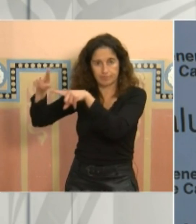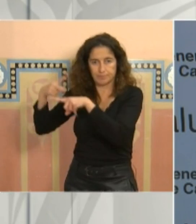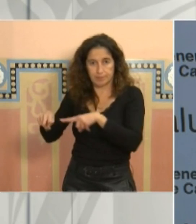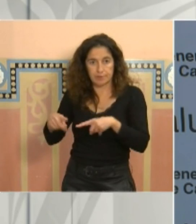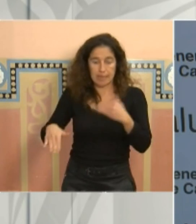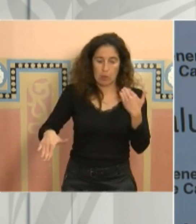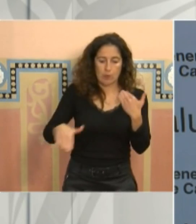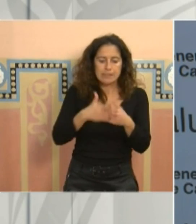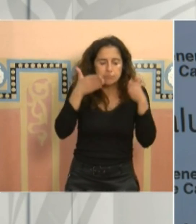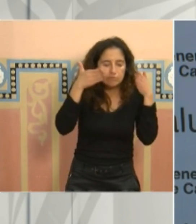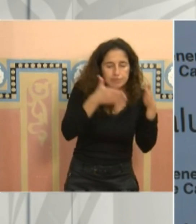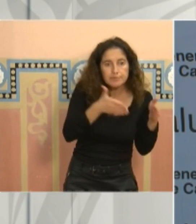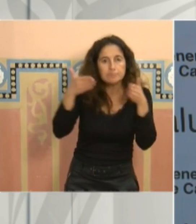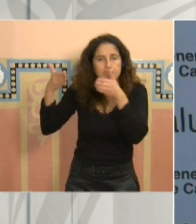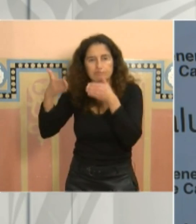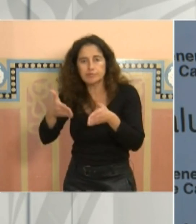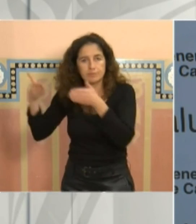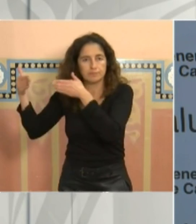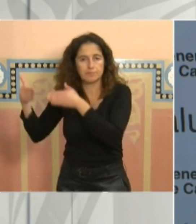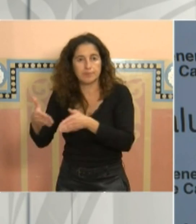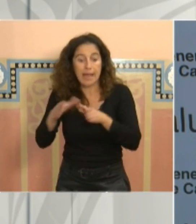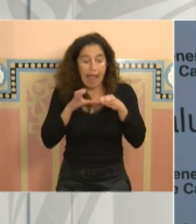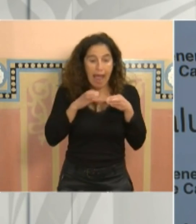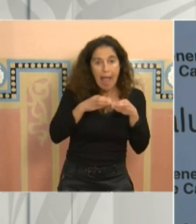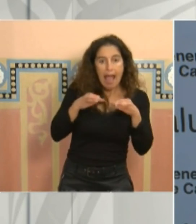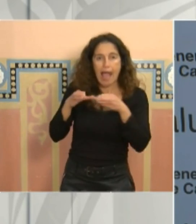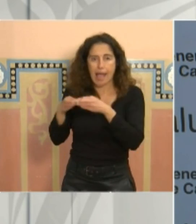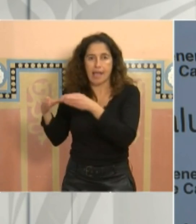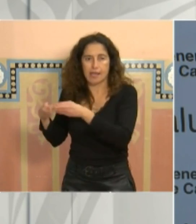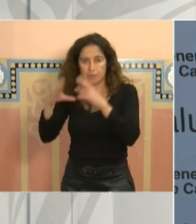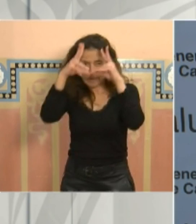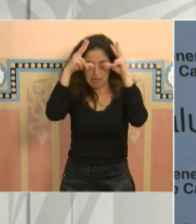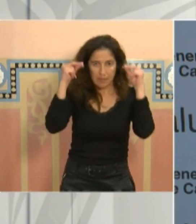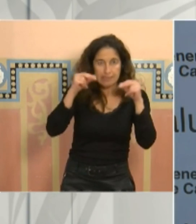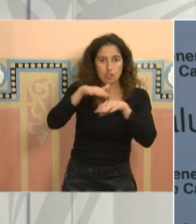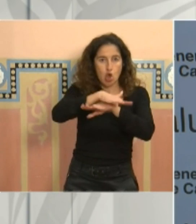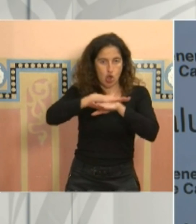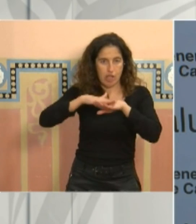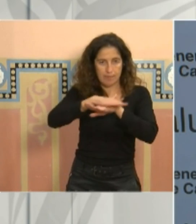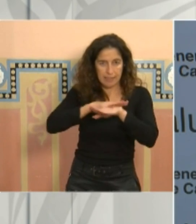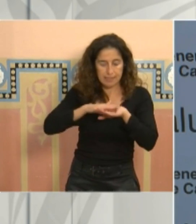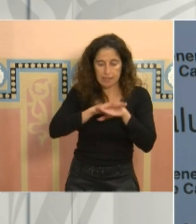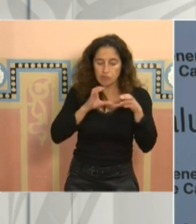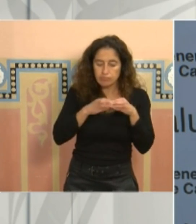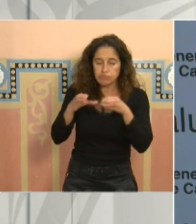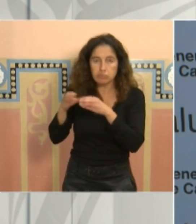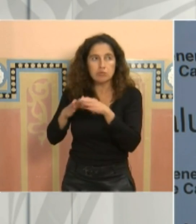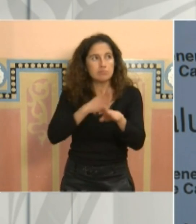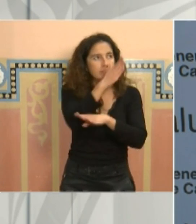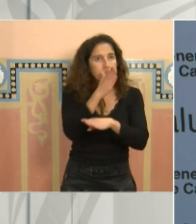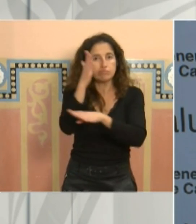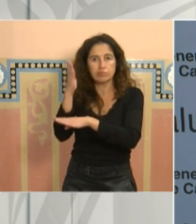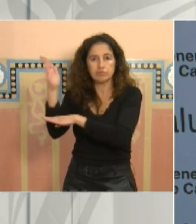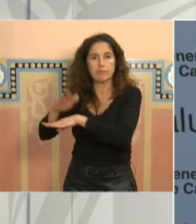perquè primer ens hem de centrar molt bé, no, en els equips d'infermeria i administratius que estaran donant aquestes